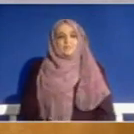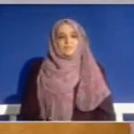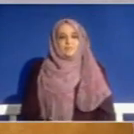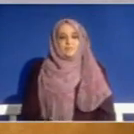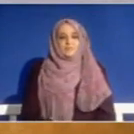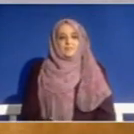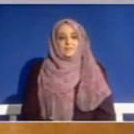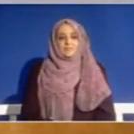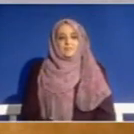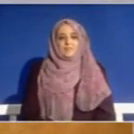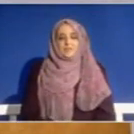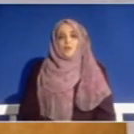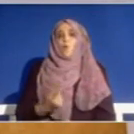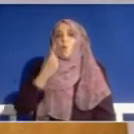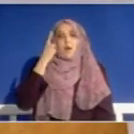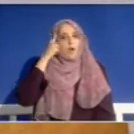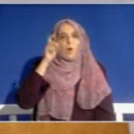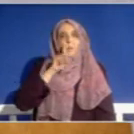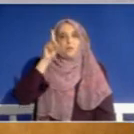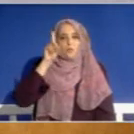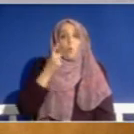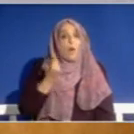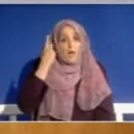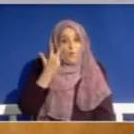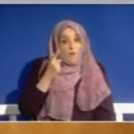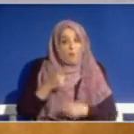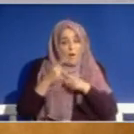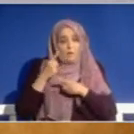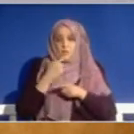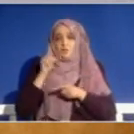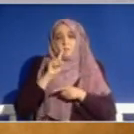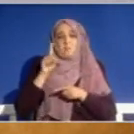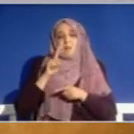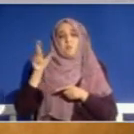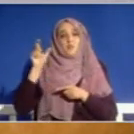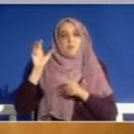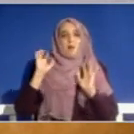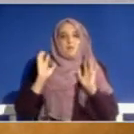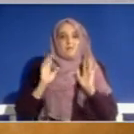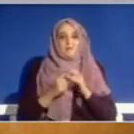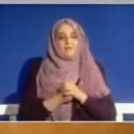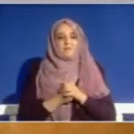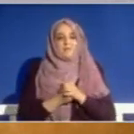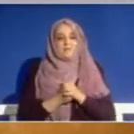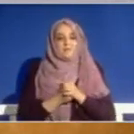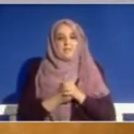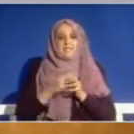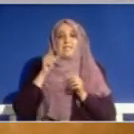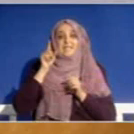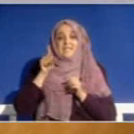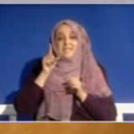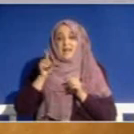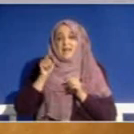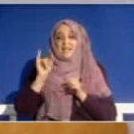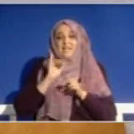نفى والله لا يؤمن ثلاث مرات. فإذا معنى ذلك هذا الجار الذي يؤذي الجيران راح يعمل علامة استفهام